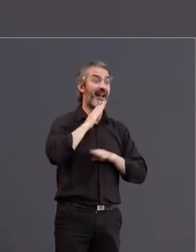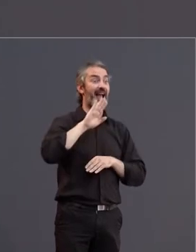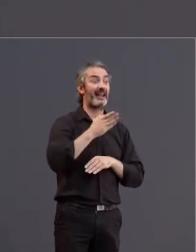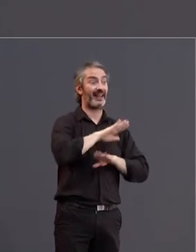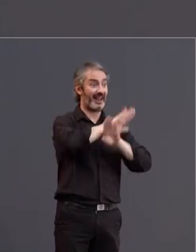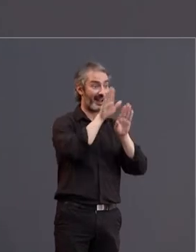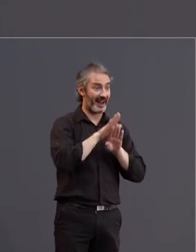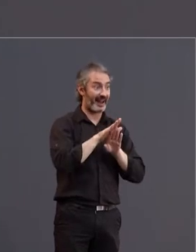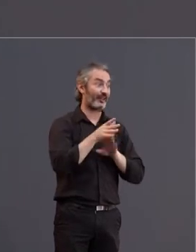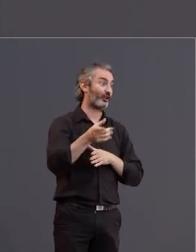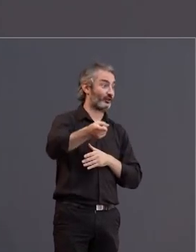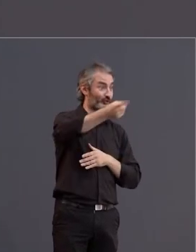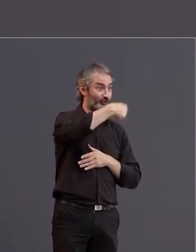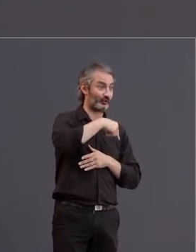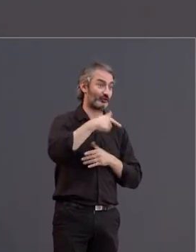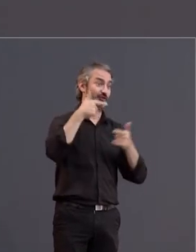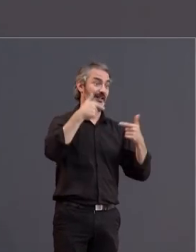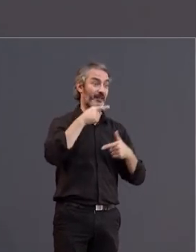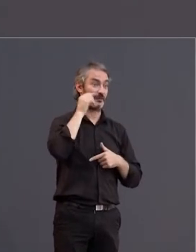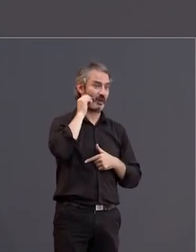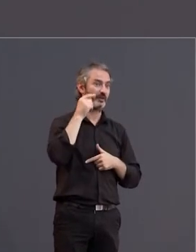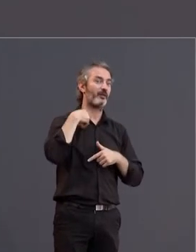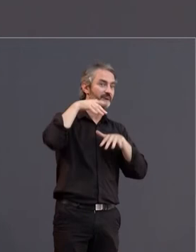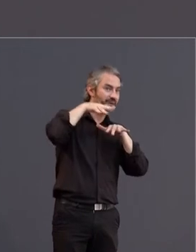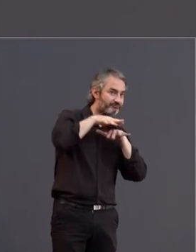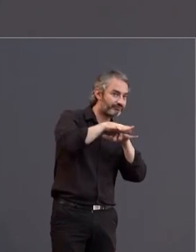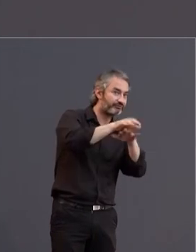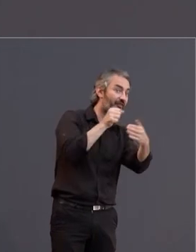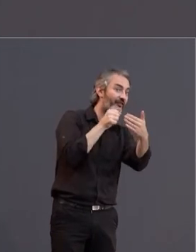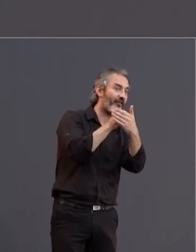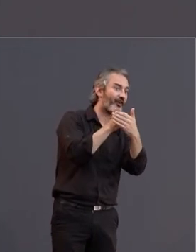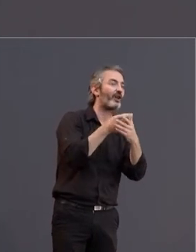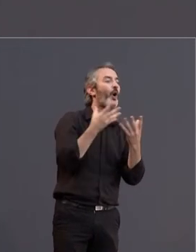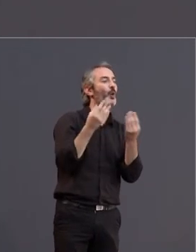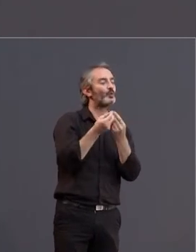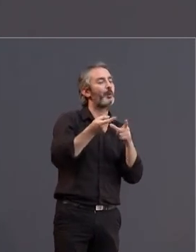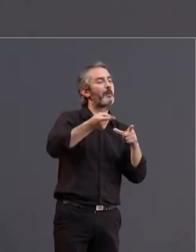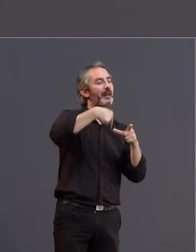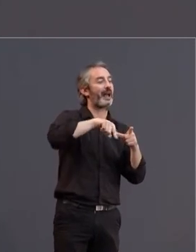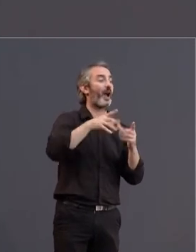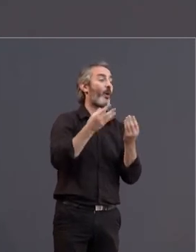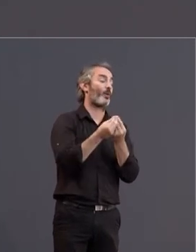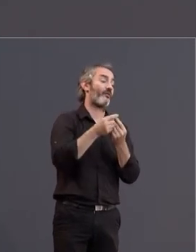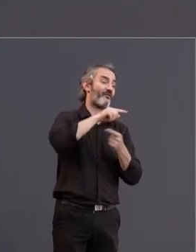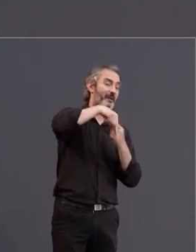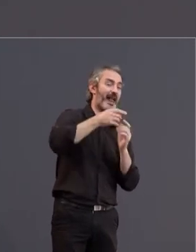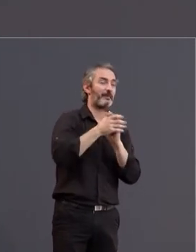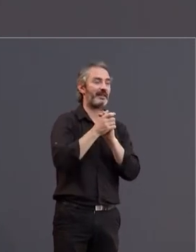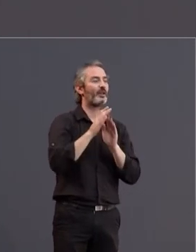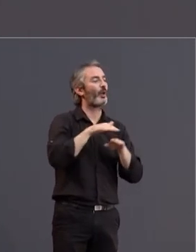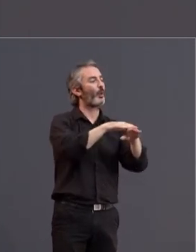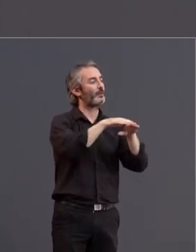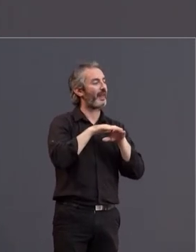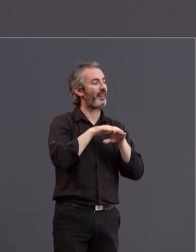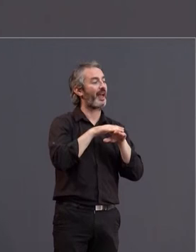i les graduades podeu anar al pati Jaume I, on us retrobareu amb els familiars i els amics i on esteu convidats a una